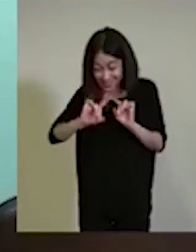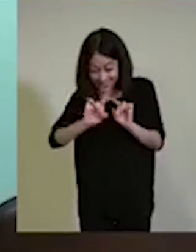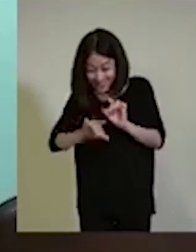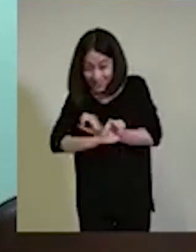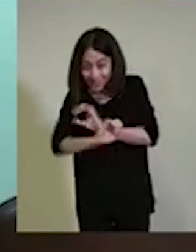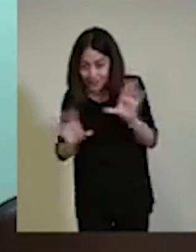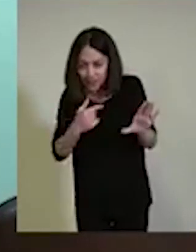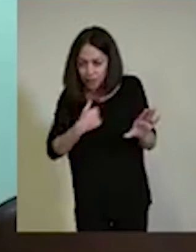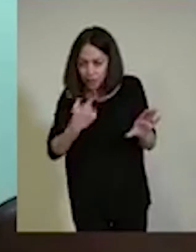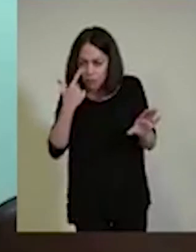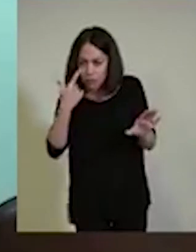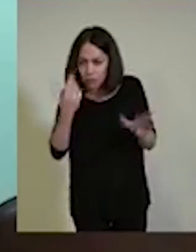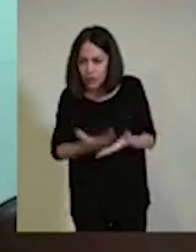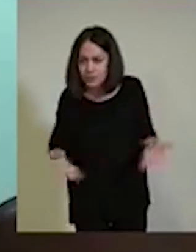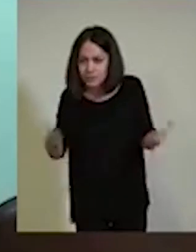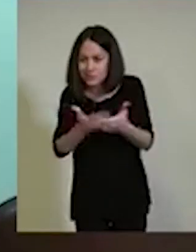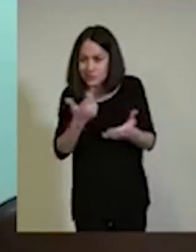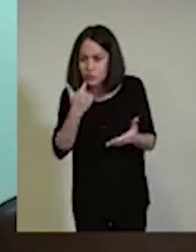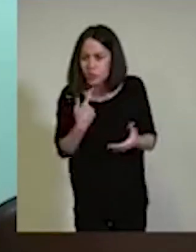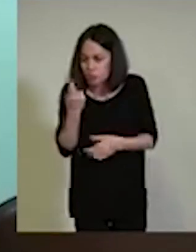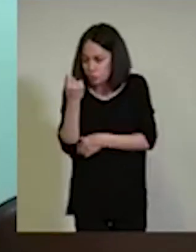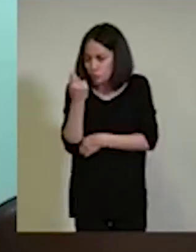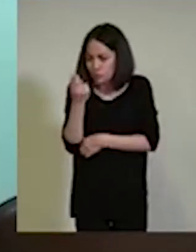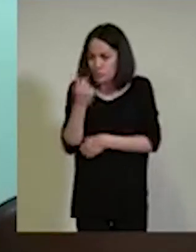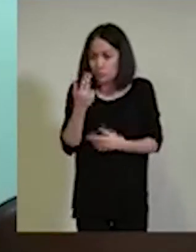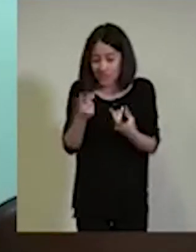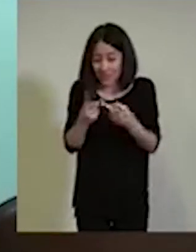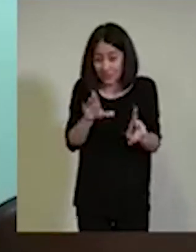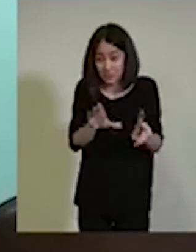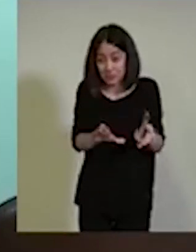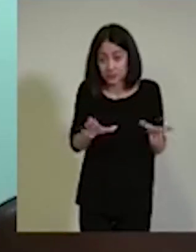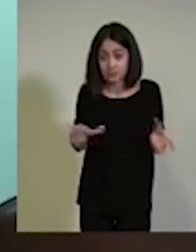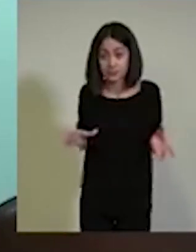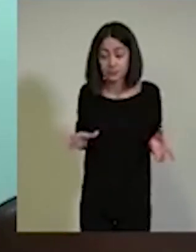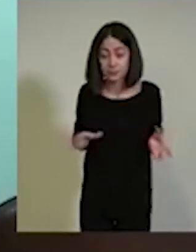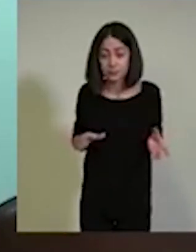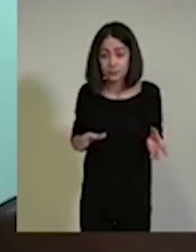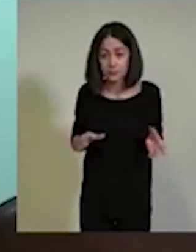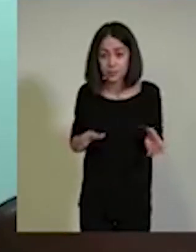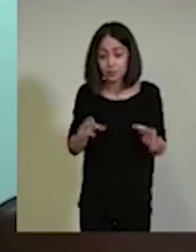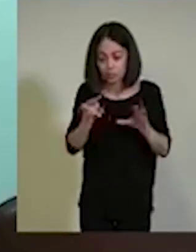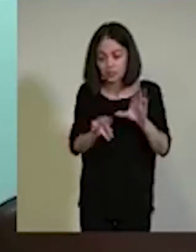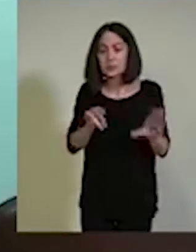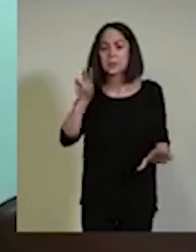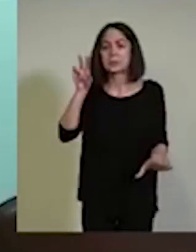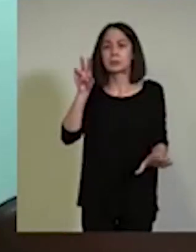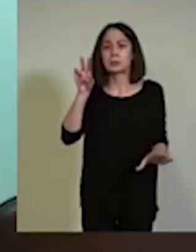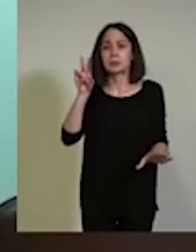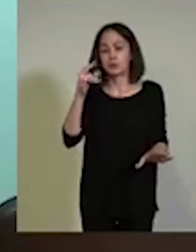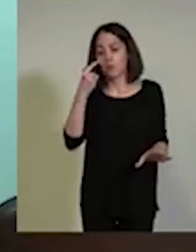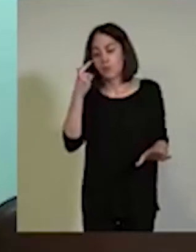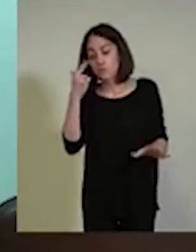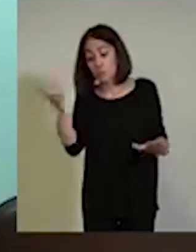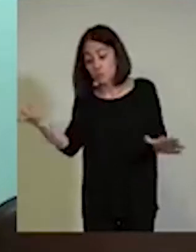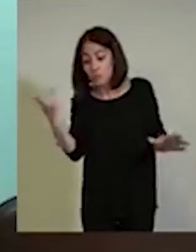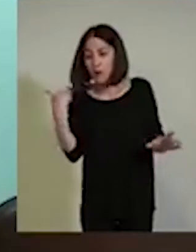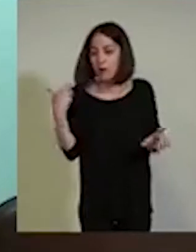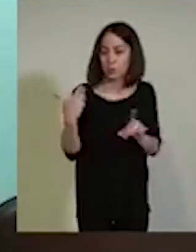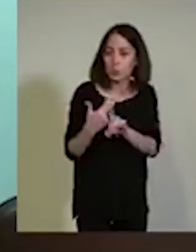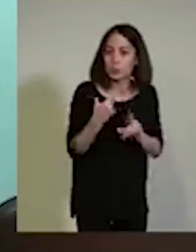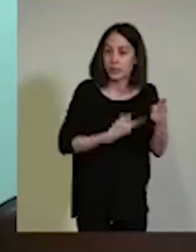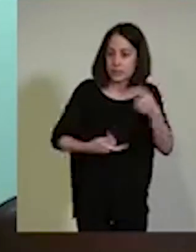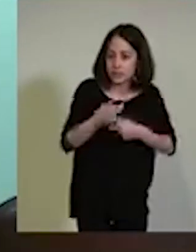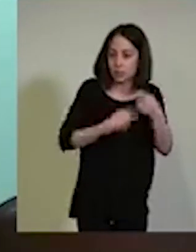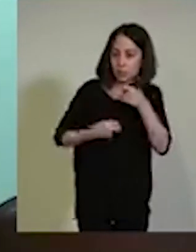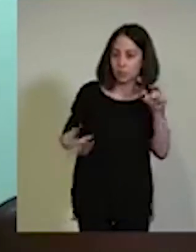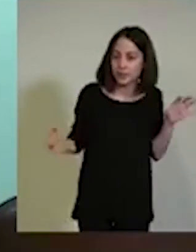situation financière de notre collectivité, mise en perspective dans le cadre du contexte économique, et je pense bien